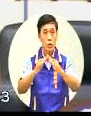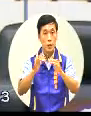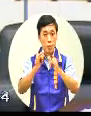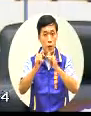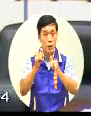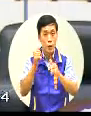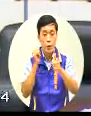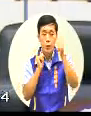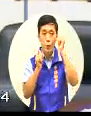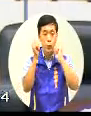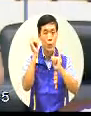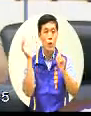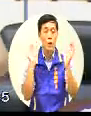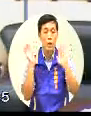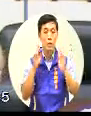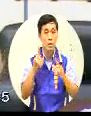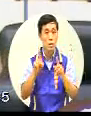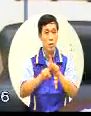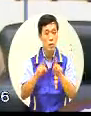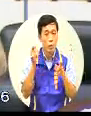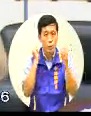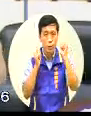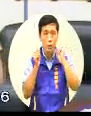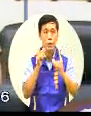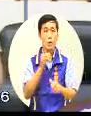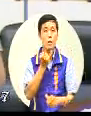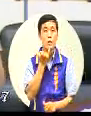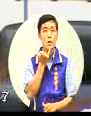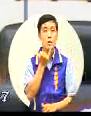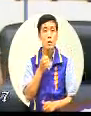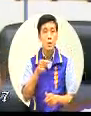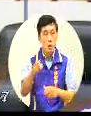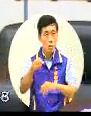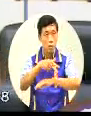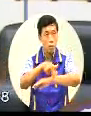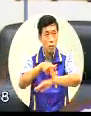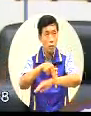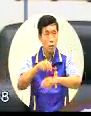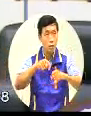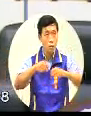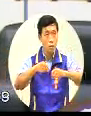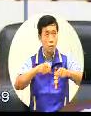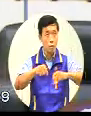了。那我是希望您赶快规划，是不是也把这个